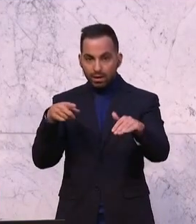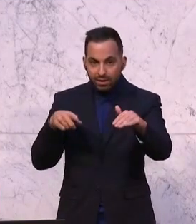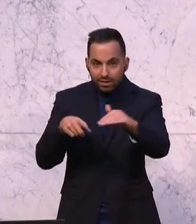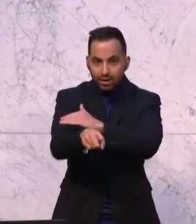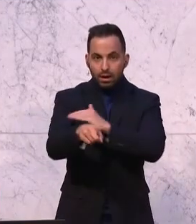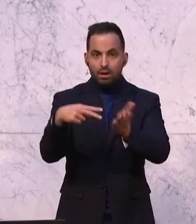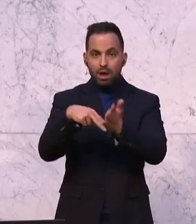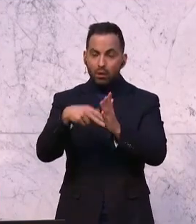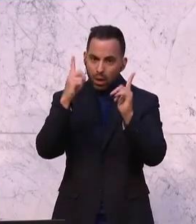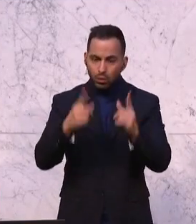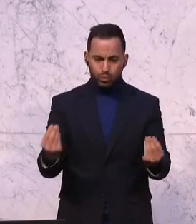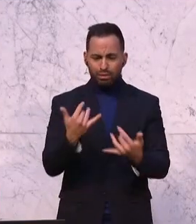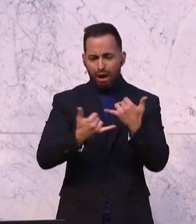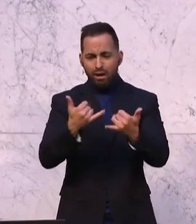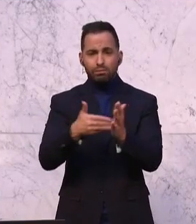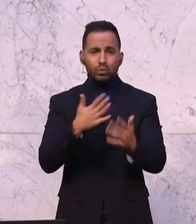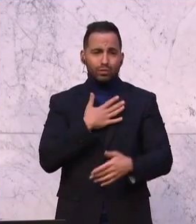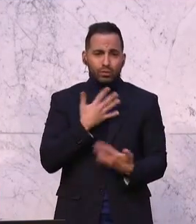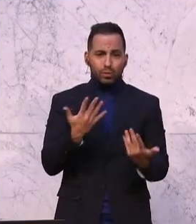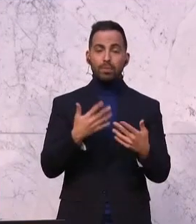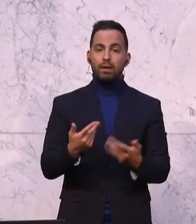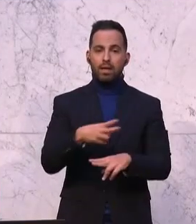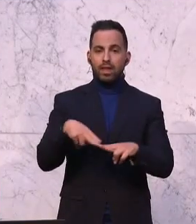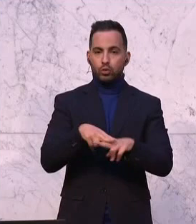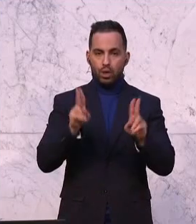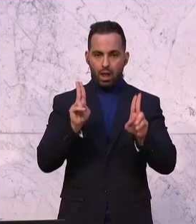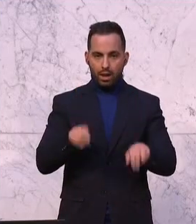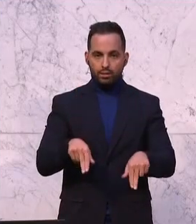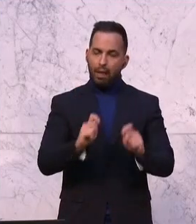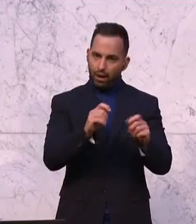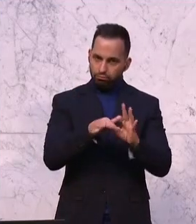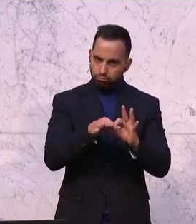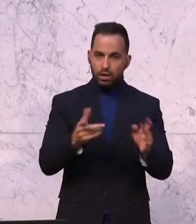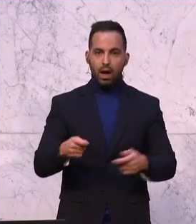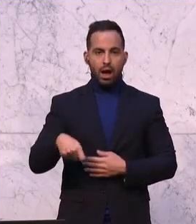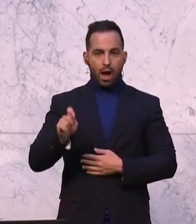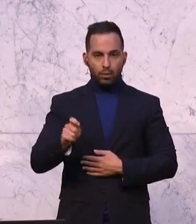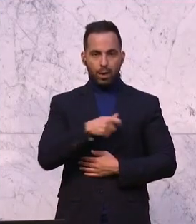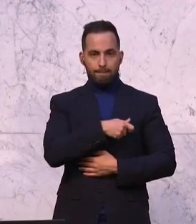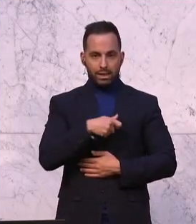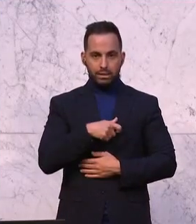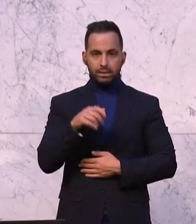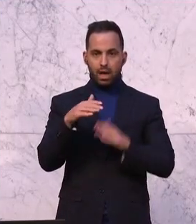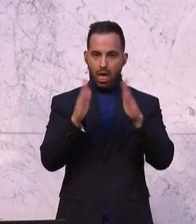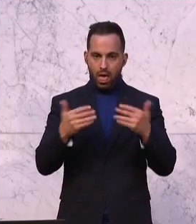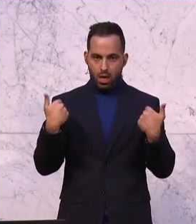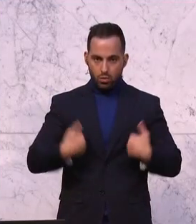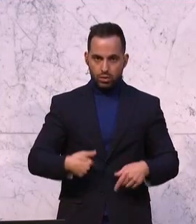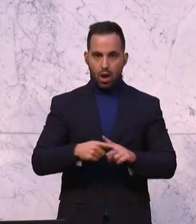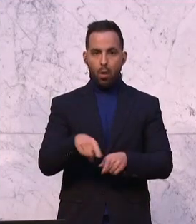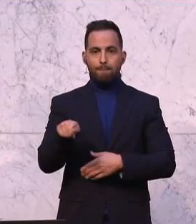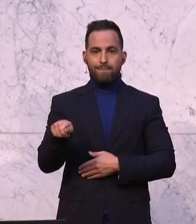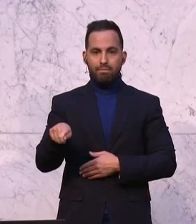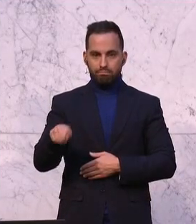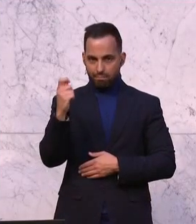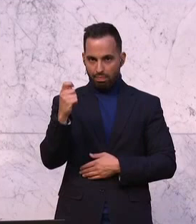Jahrzehnte dauert. Und ich darf den Antrag einbringen, der Nationalrat wolle, also Antrag der Abgeordnete Magister Gerald Haus und weiterer